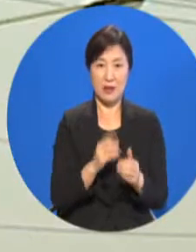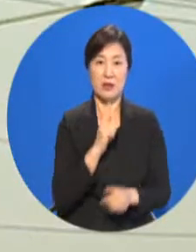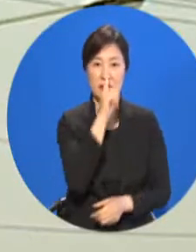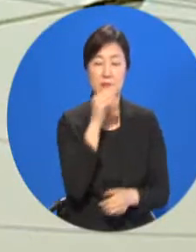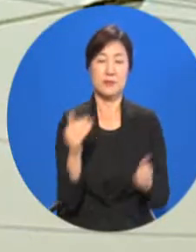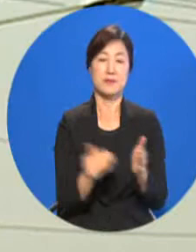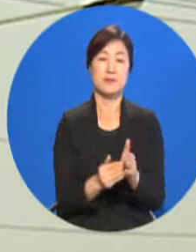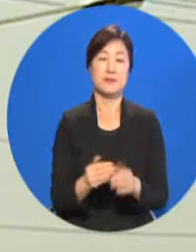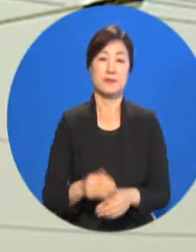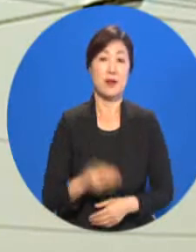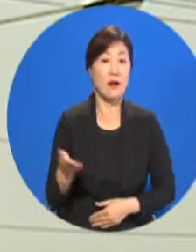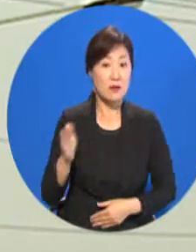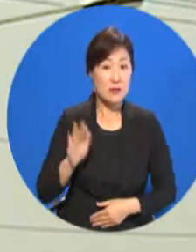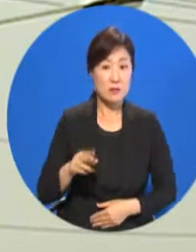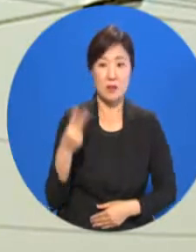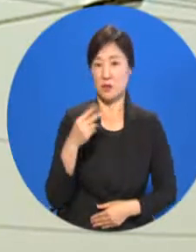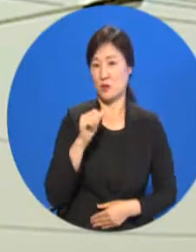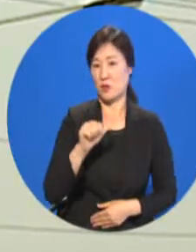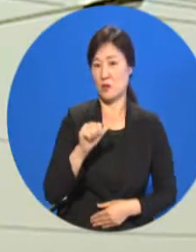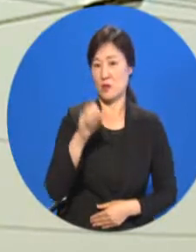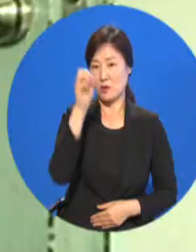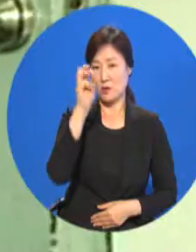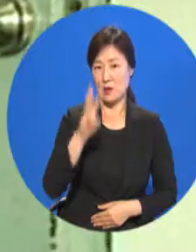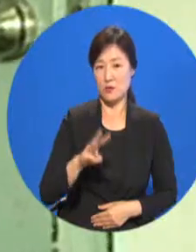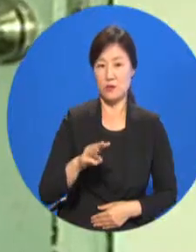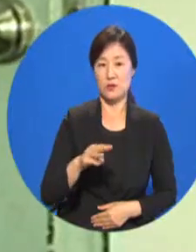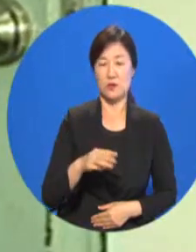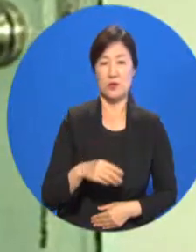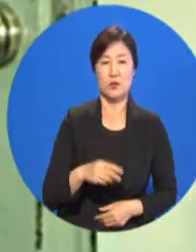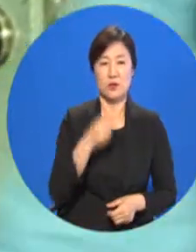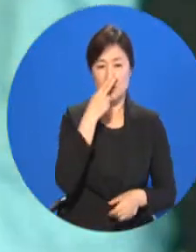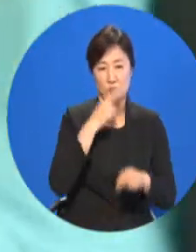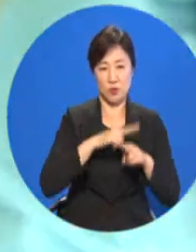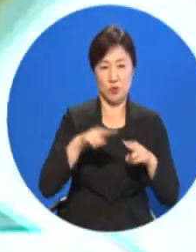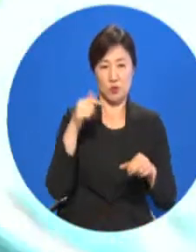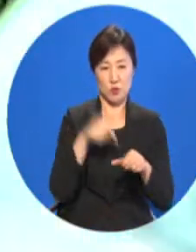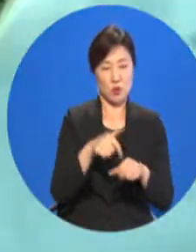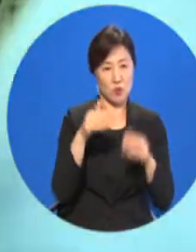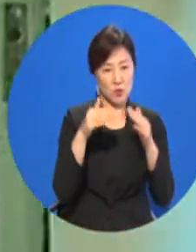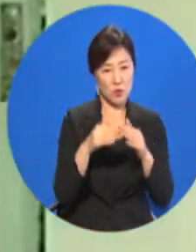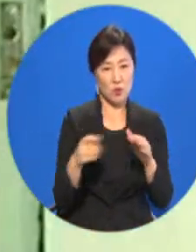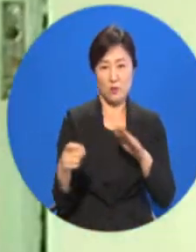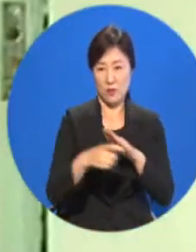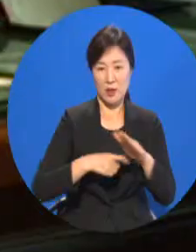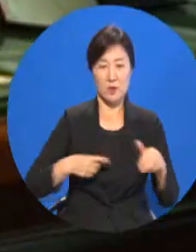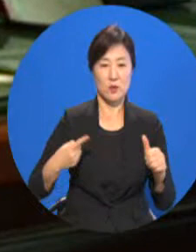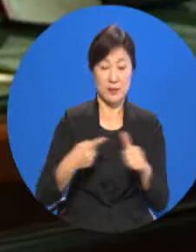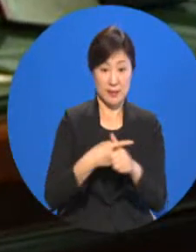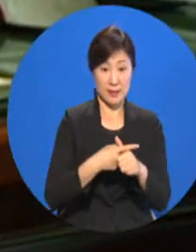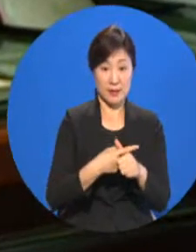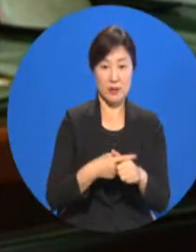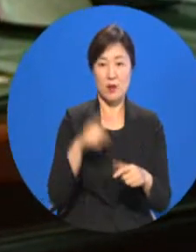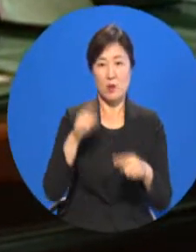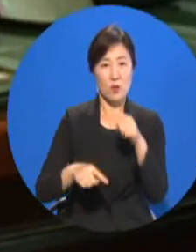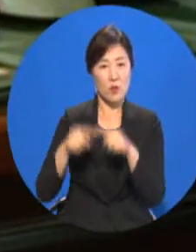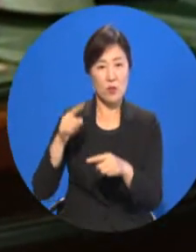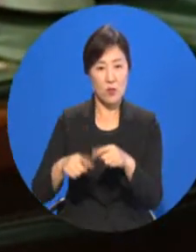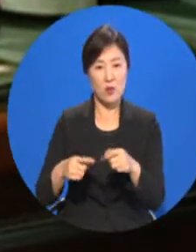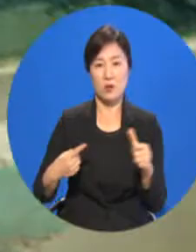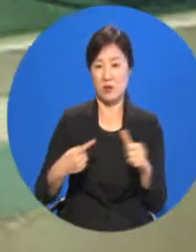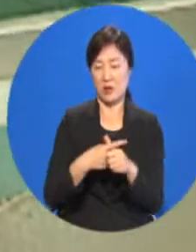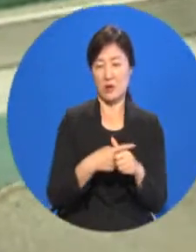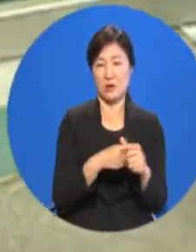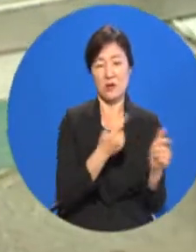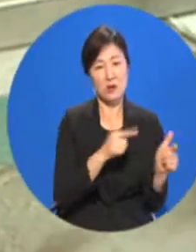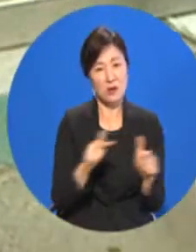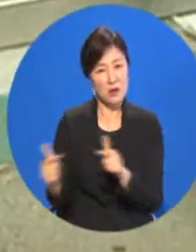하지만 2005년 광주시 동곡동 주유소 강도 살인 사건과 2010년 목포 여대생 살해 사건 등은